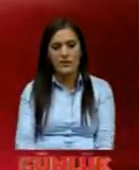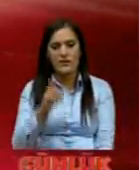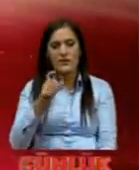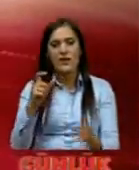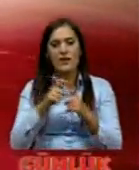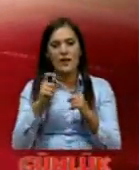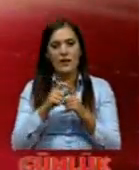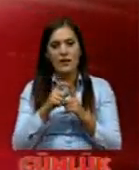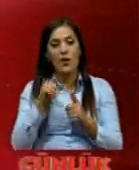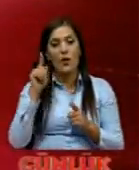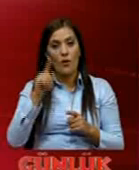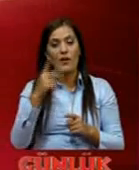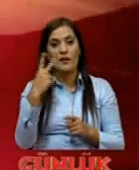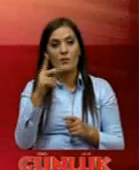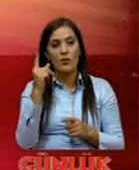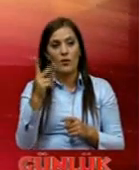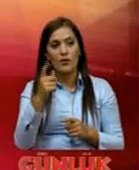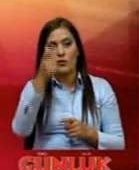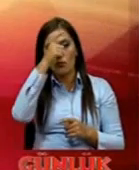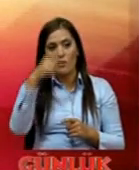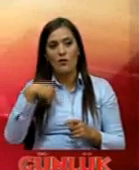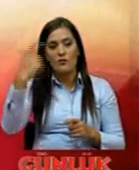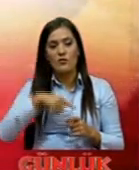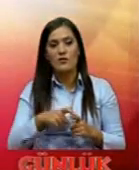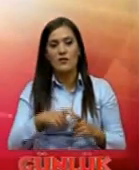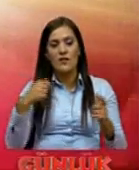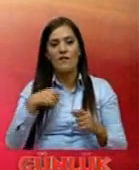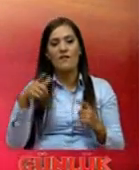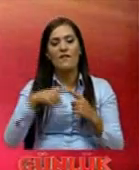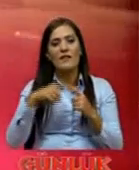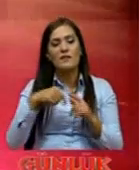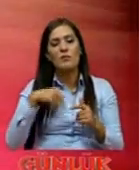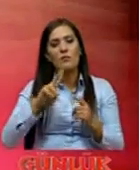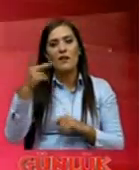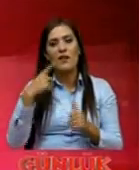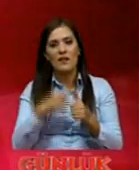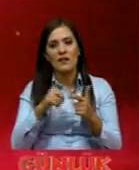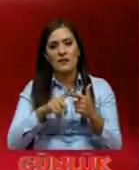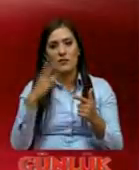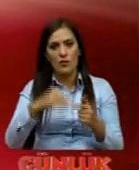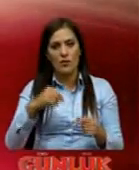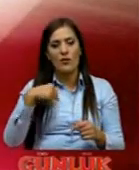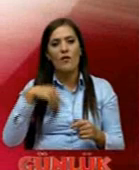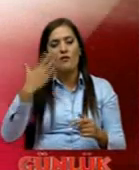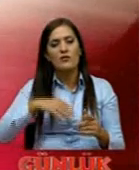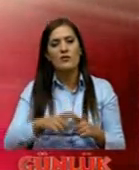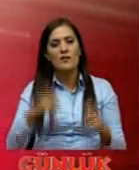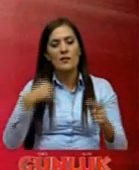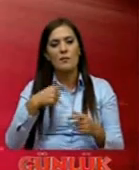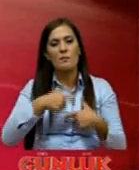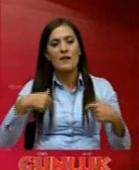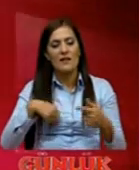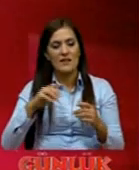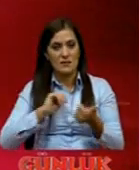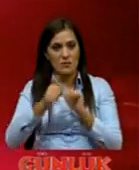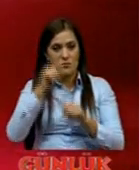Ceylan Deliktaş. O 2012 Türkiye Vücut Geliştirme Fitness Bikini Model ikincisi oldu. Vücut geliştirme milli takım sporcusu da